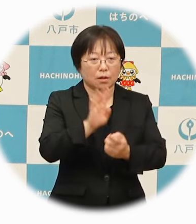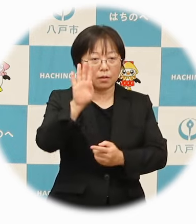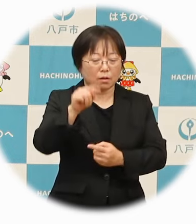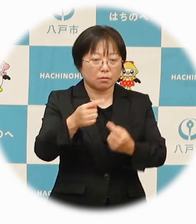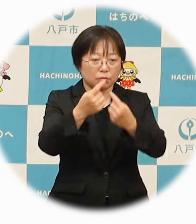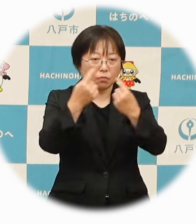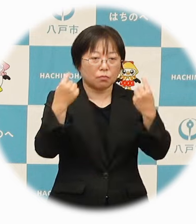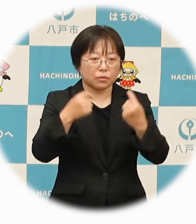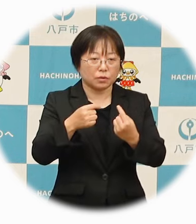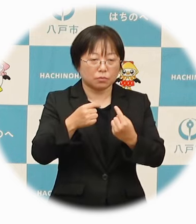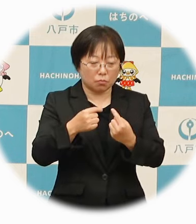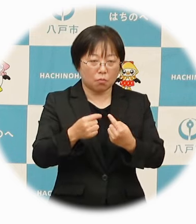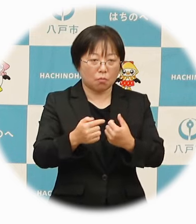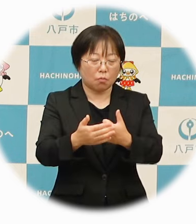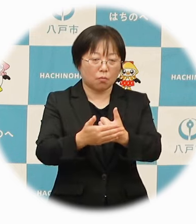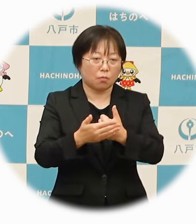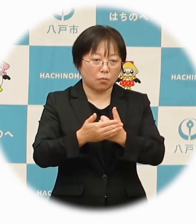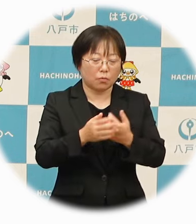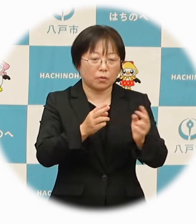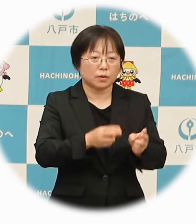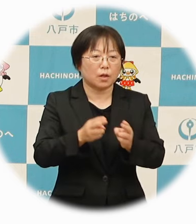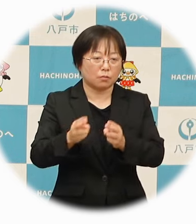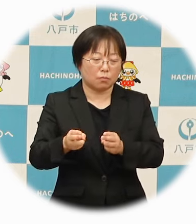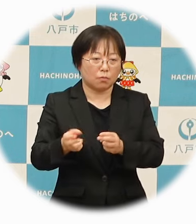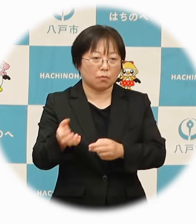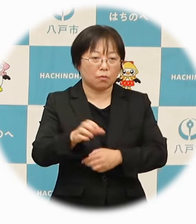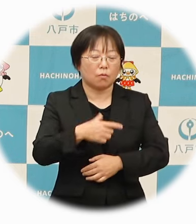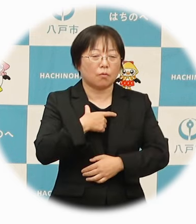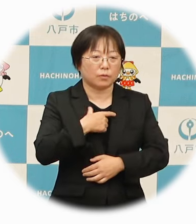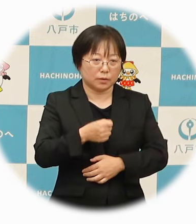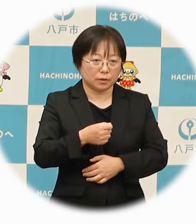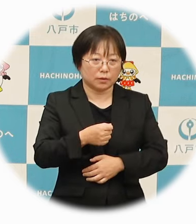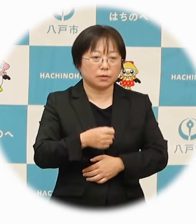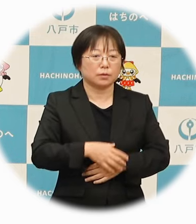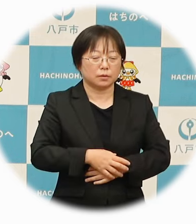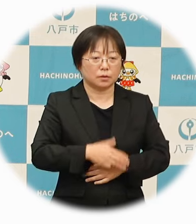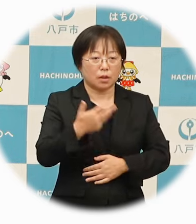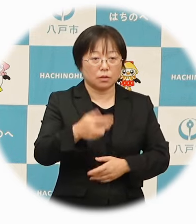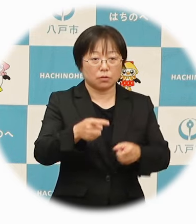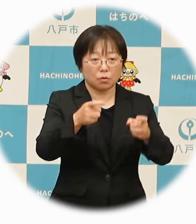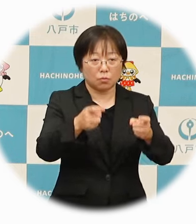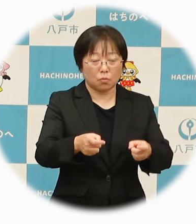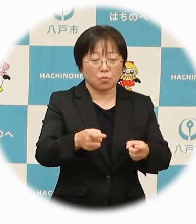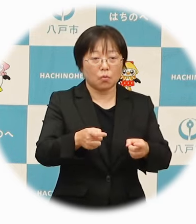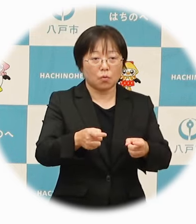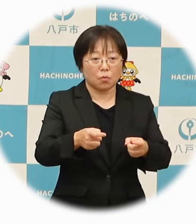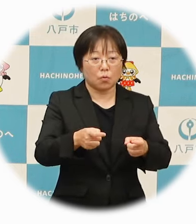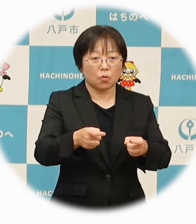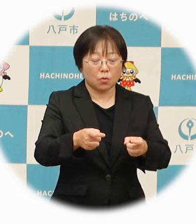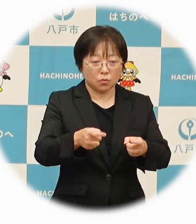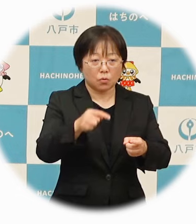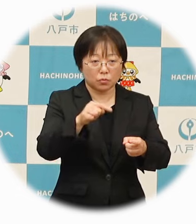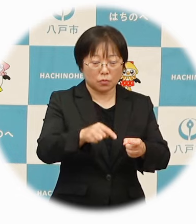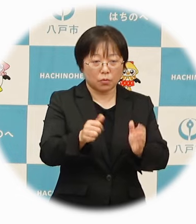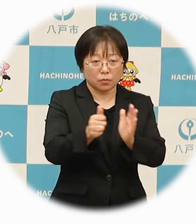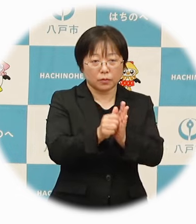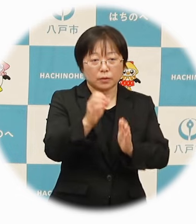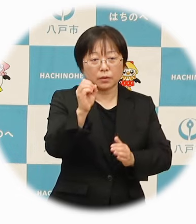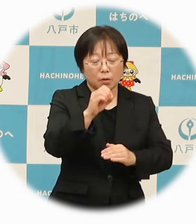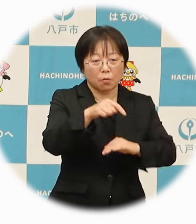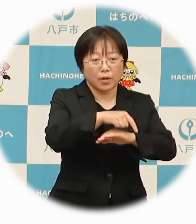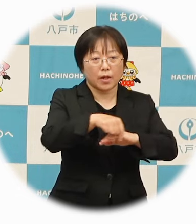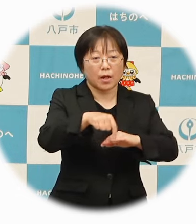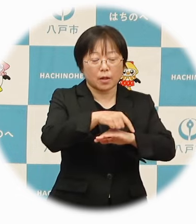の補助制度の新設と県が策定した八戸港港湾脱炭素化推進計画